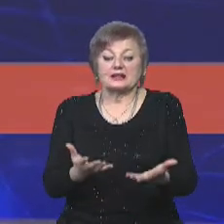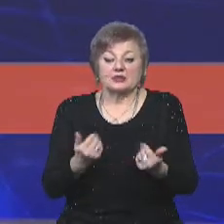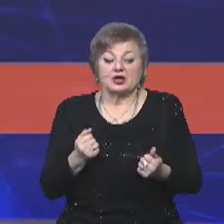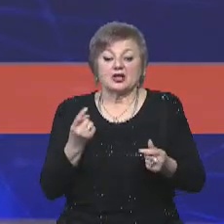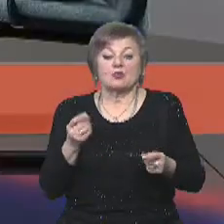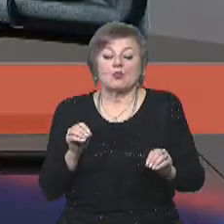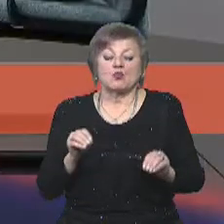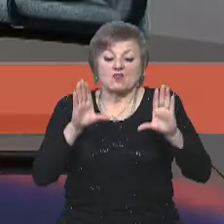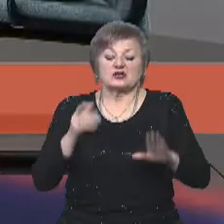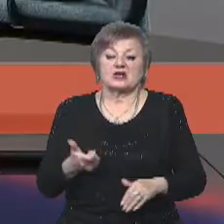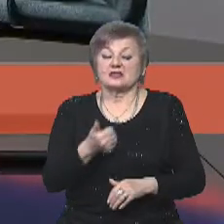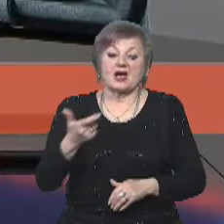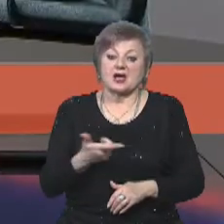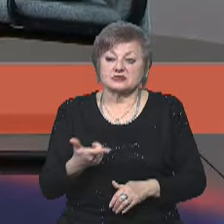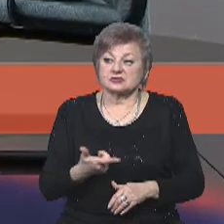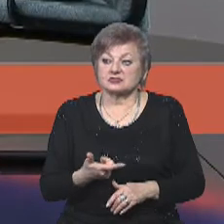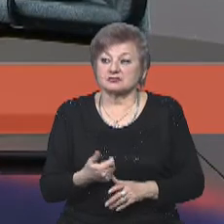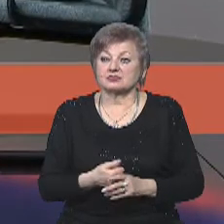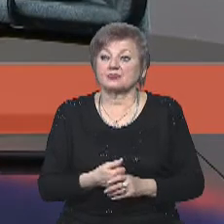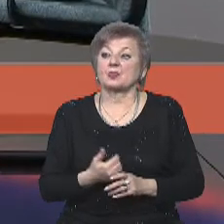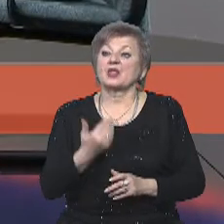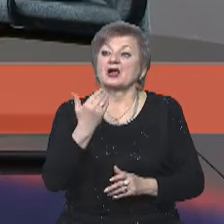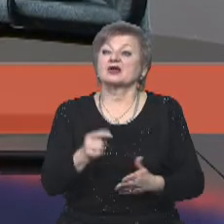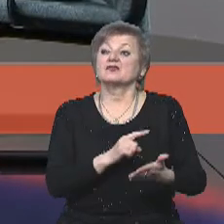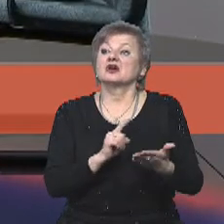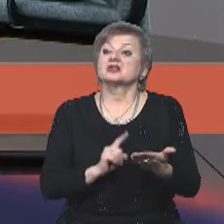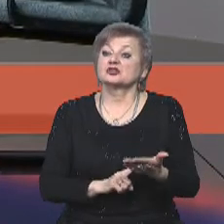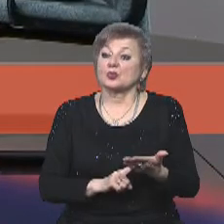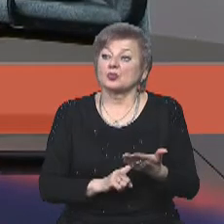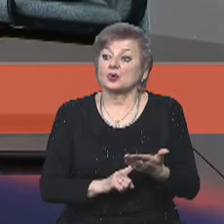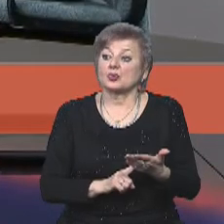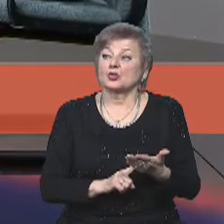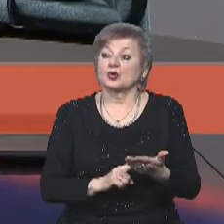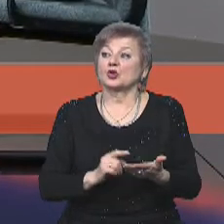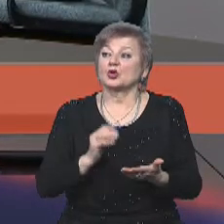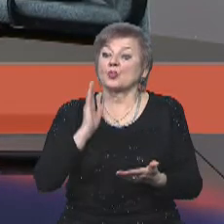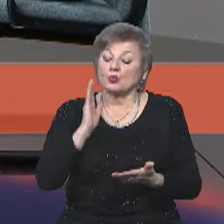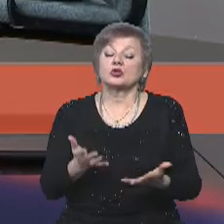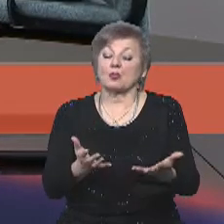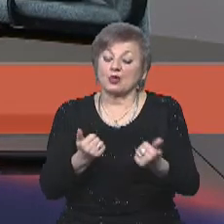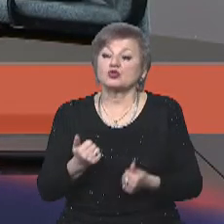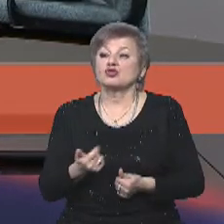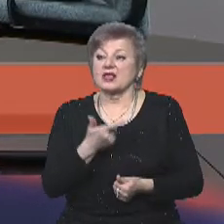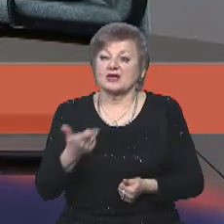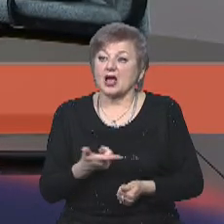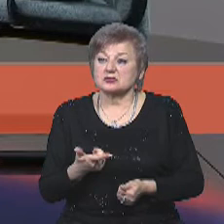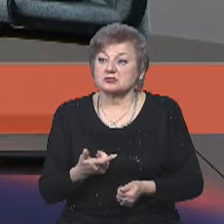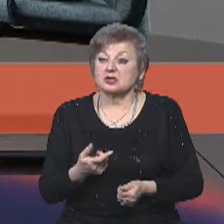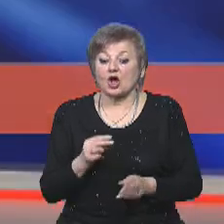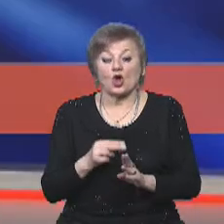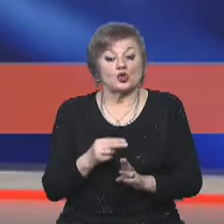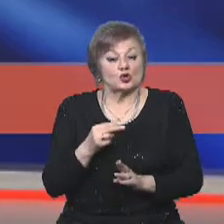цены на газ. Ну, зрозуміло. І до вас запитання було щодо боргів і чи будемо отримувати газ.